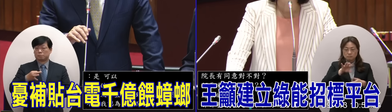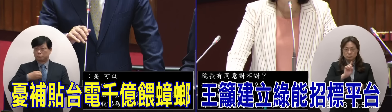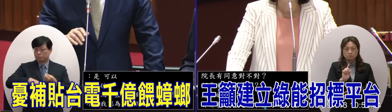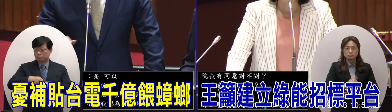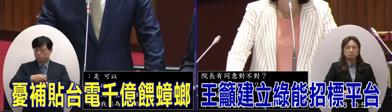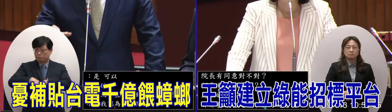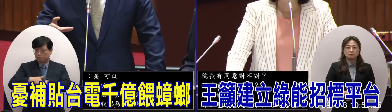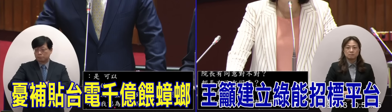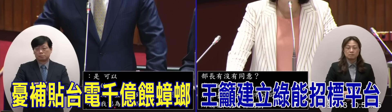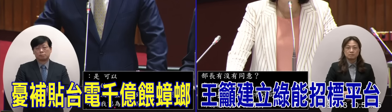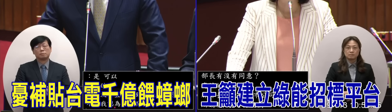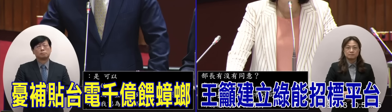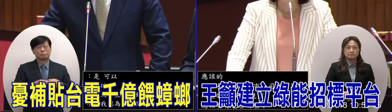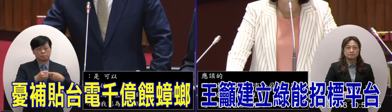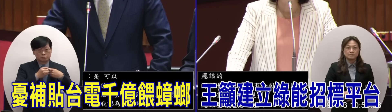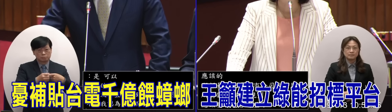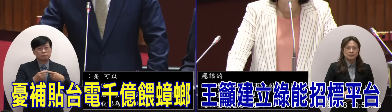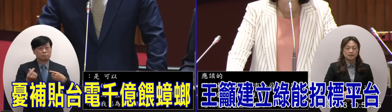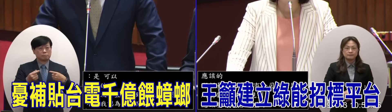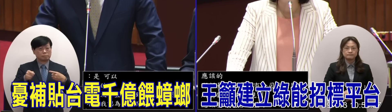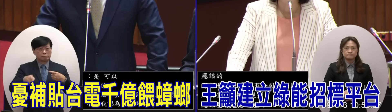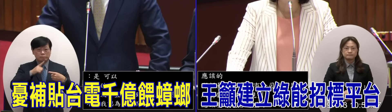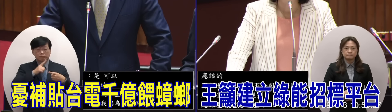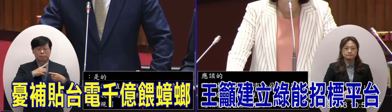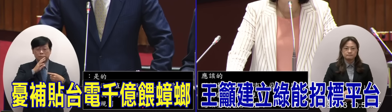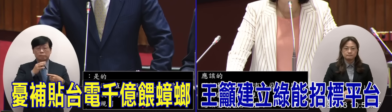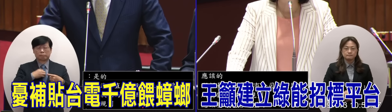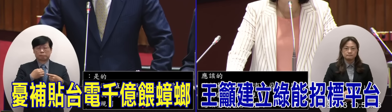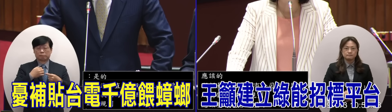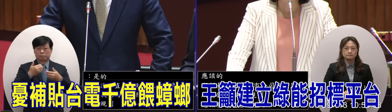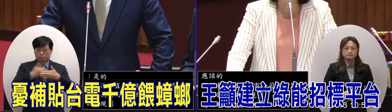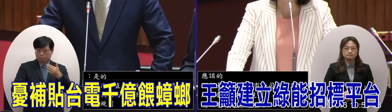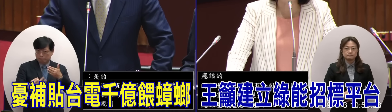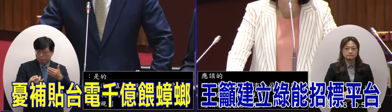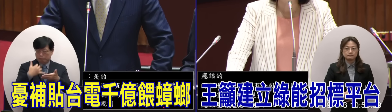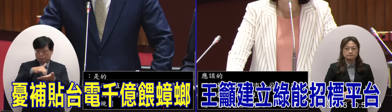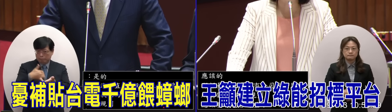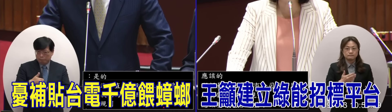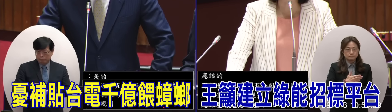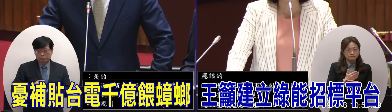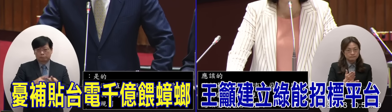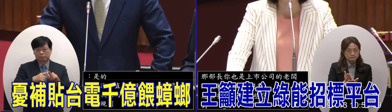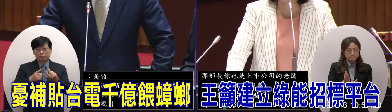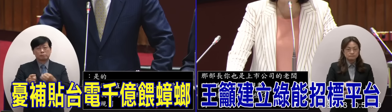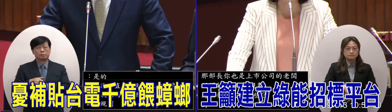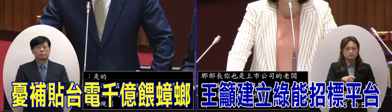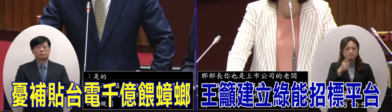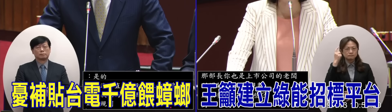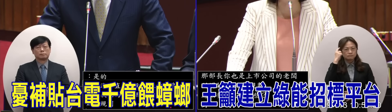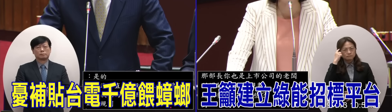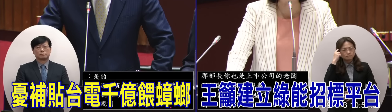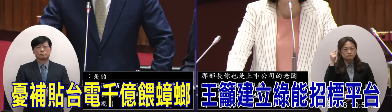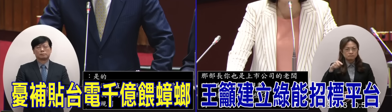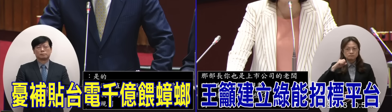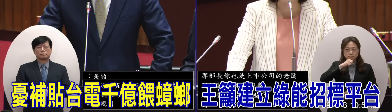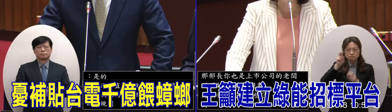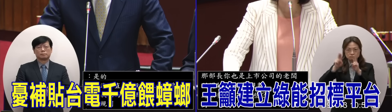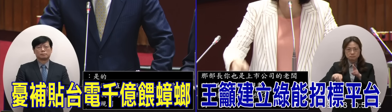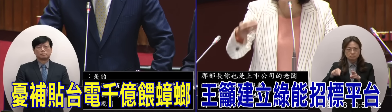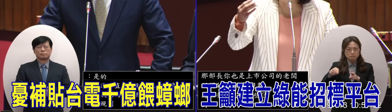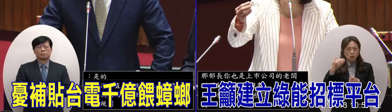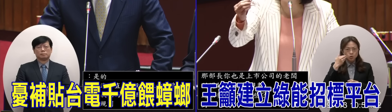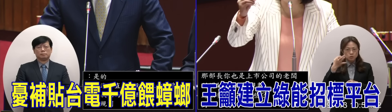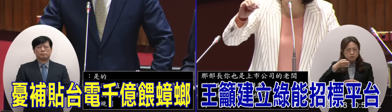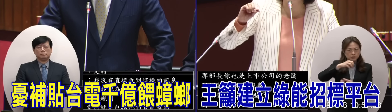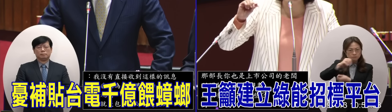对。 当然就是包括他的这个资产的盘点啊，然后他 有多少。等等，你想象中如果台电要做出财务规划